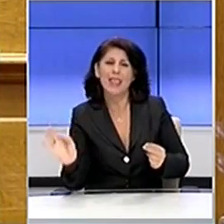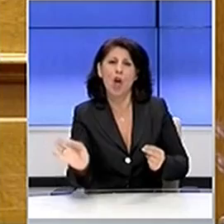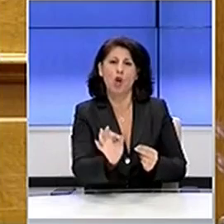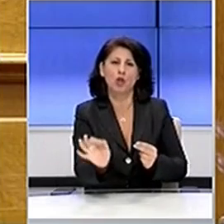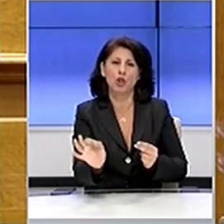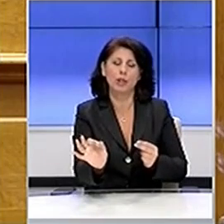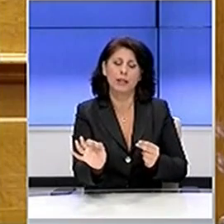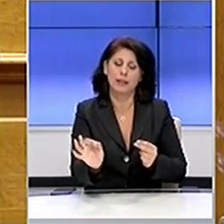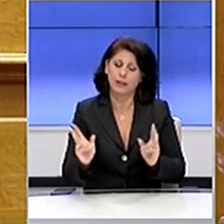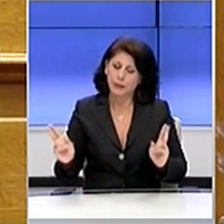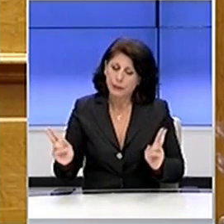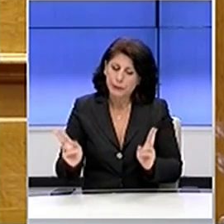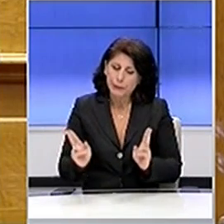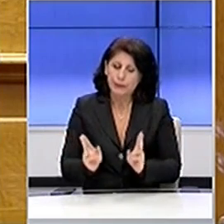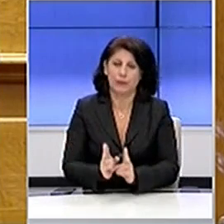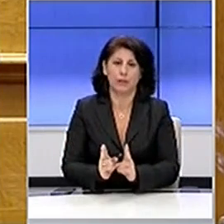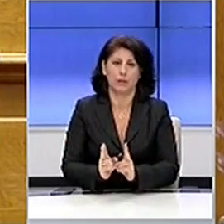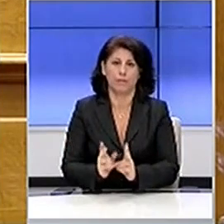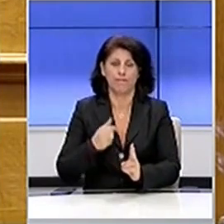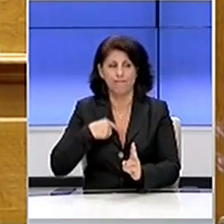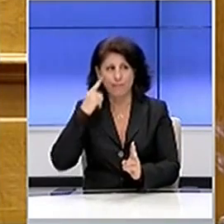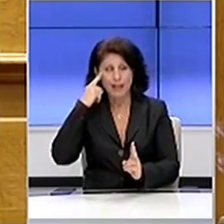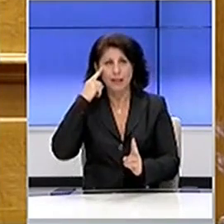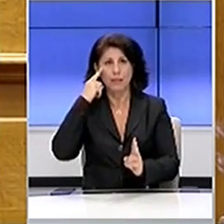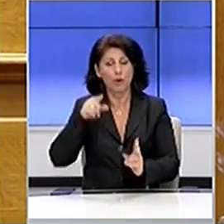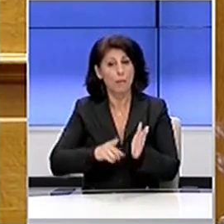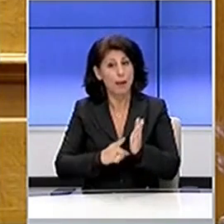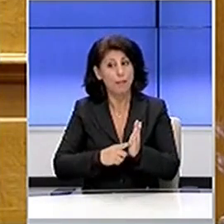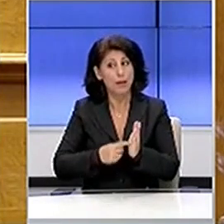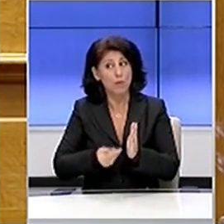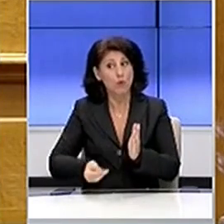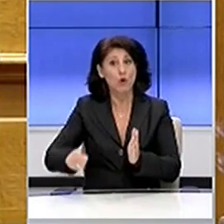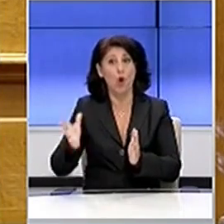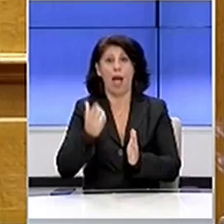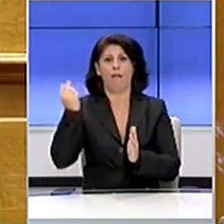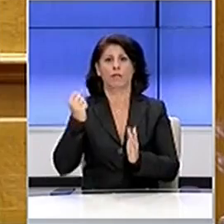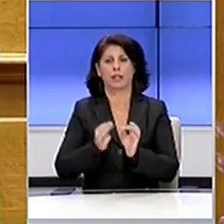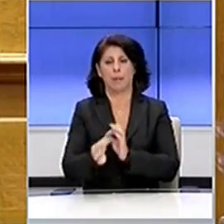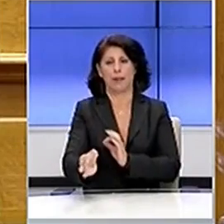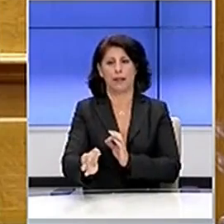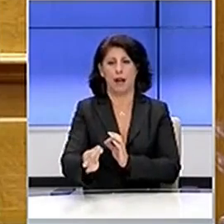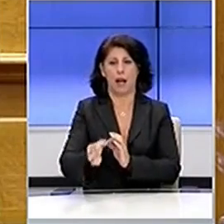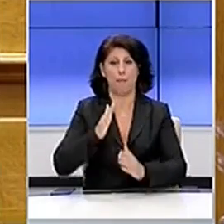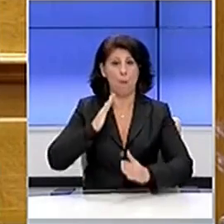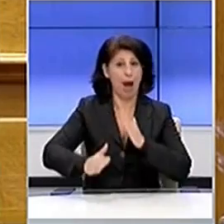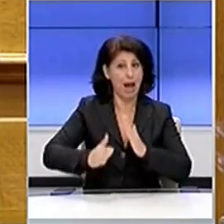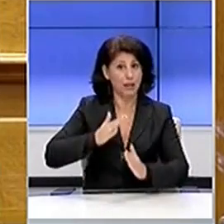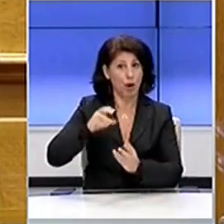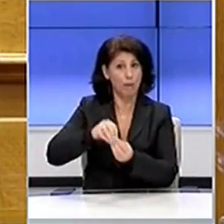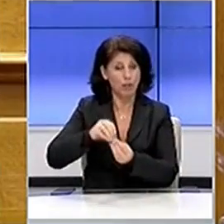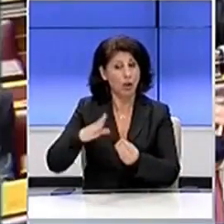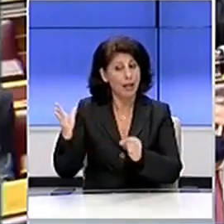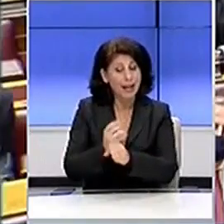μου είναι ότι μερικές φορές χρειάζεται να πάρουμε πιο αυστηρά μέτρα από ό,τι πήραμε τον Μάρτιο και τον Απρίλιο για να πετύχουμε το